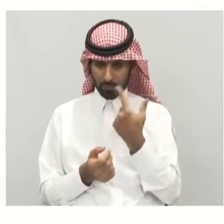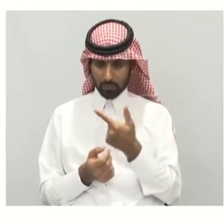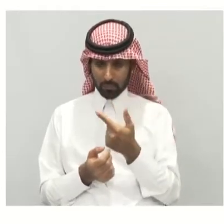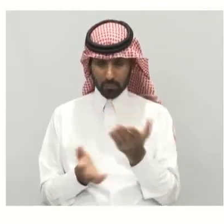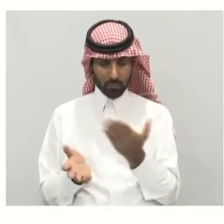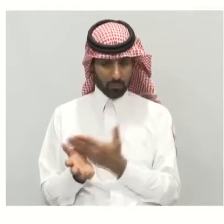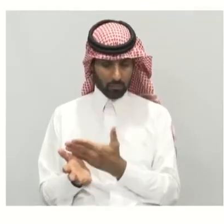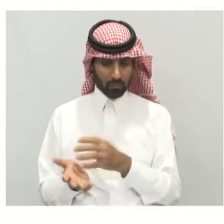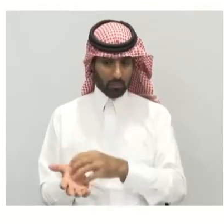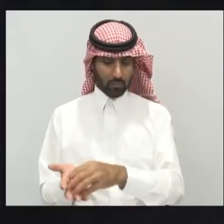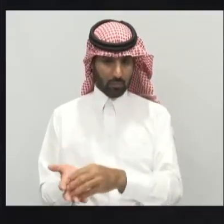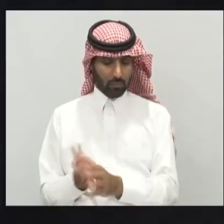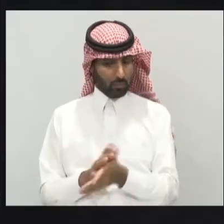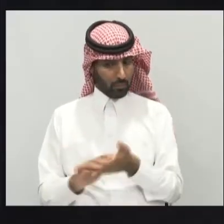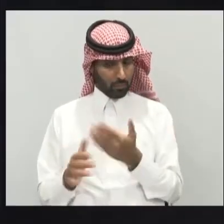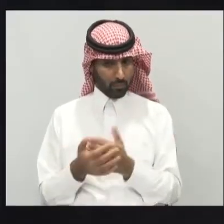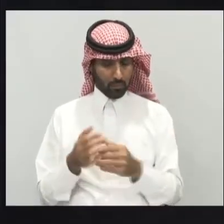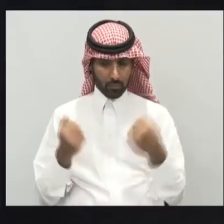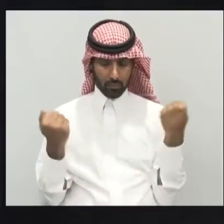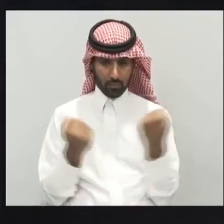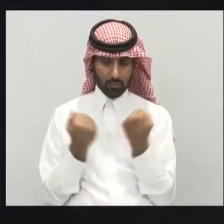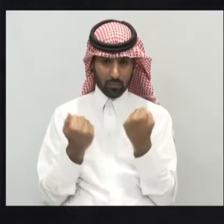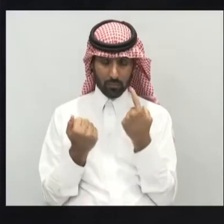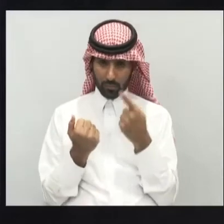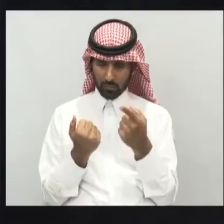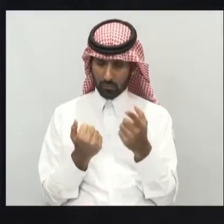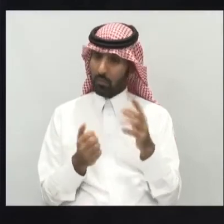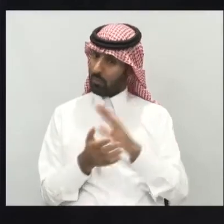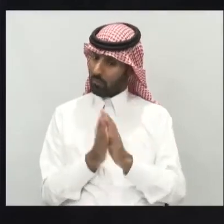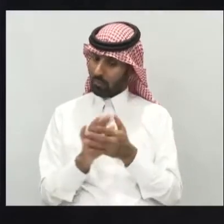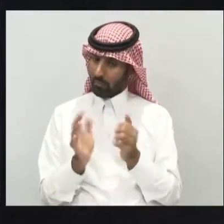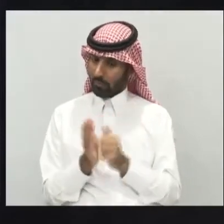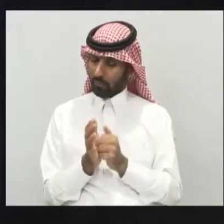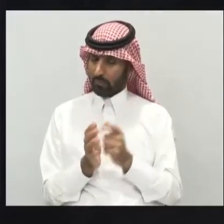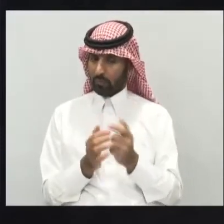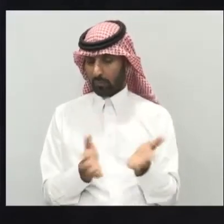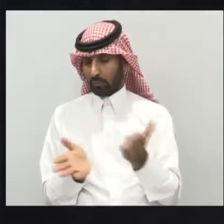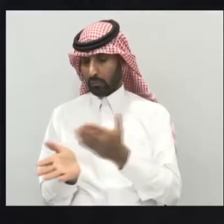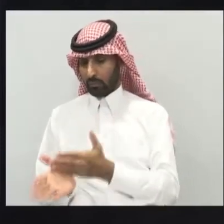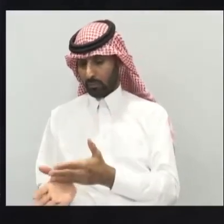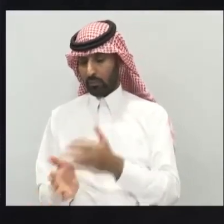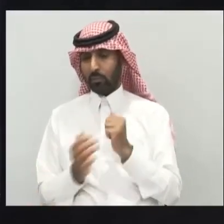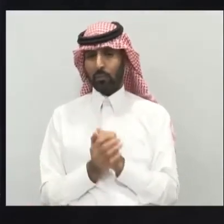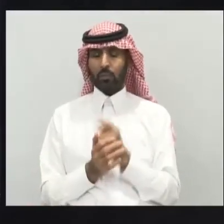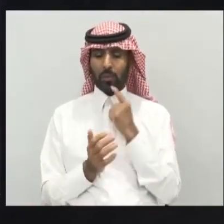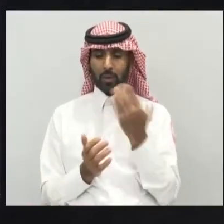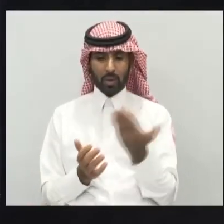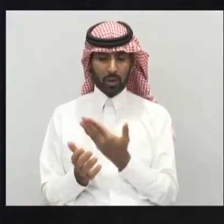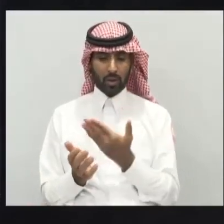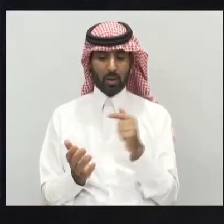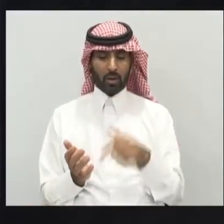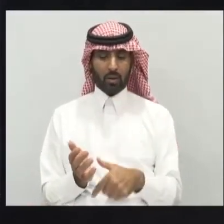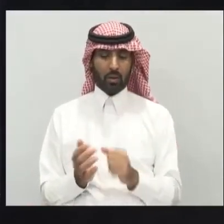Now let's move on. We finished the exercises. صح? We did the homework together. Now we will move on to our lesson.